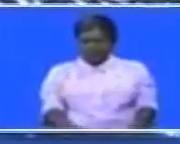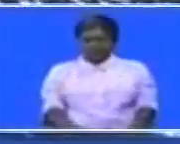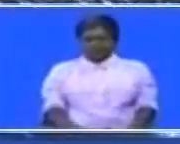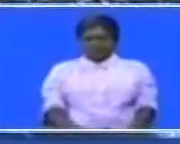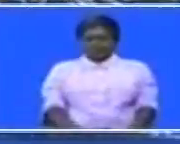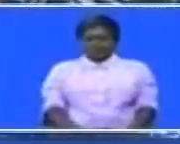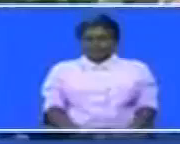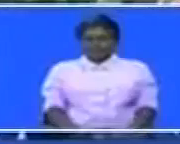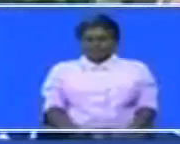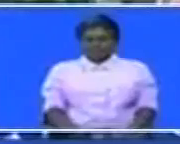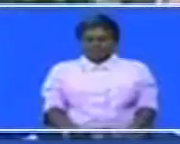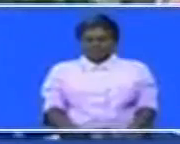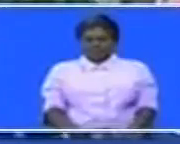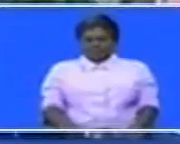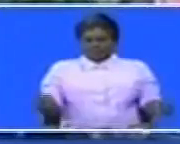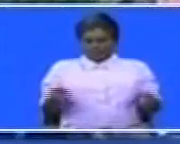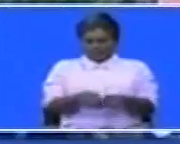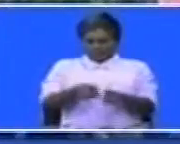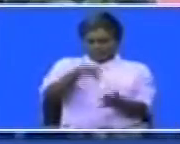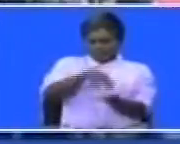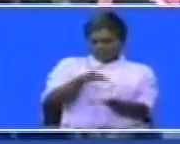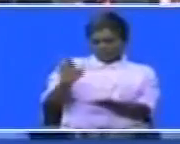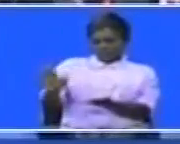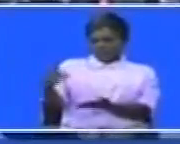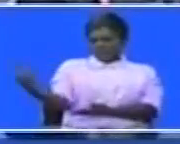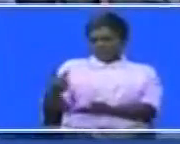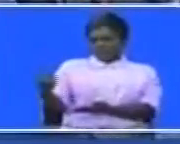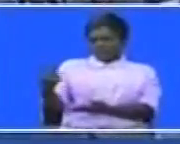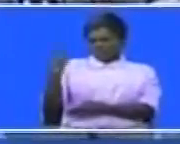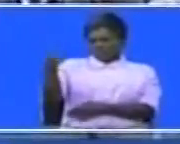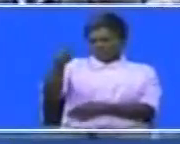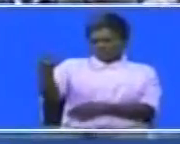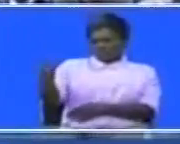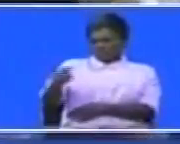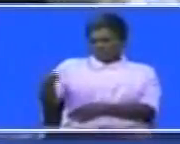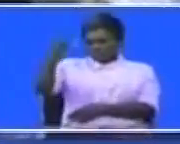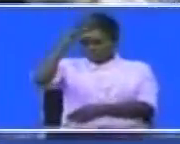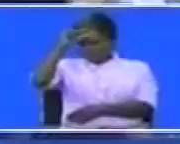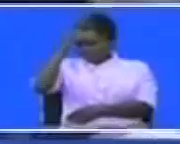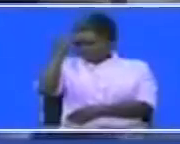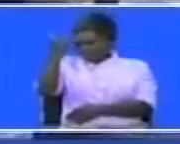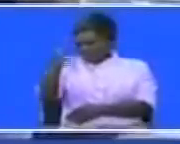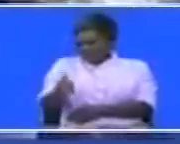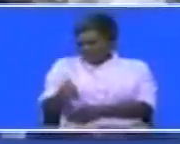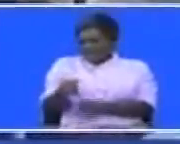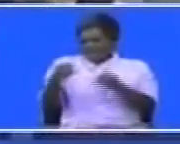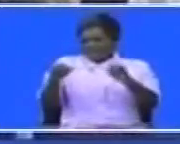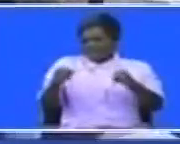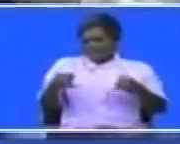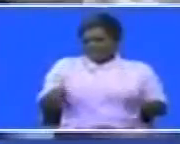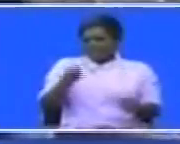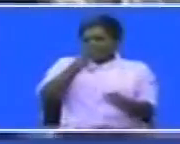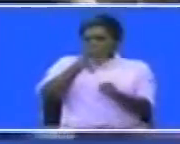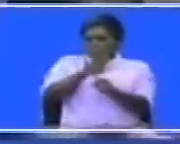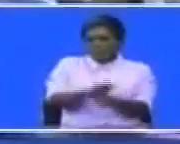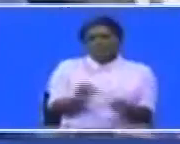kabisa kabisa. Katika hotuba zao, Salat na Moi walikosoa serikali ya Jubilee kwa kutowatimizia Wakenya baadhi ya